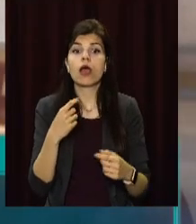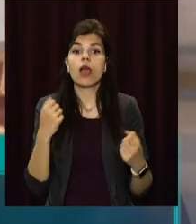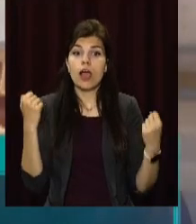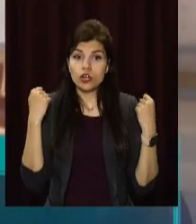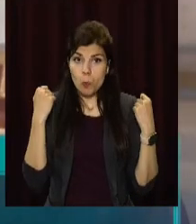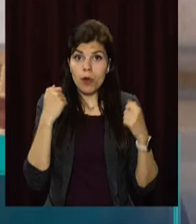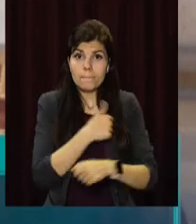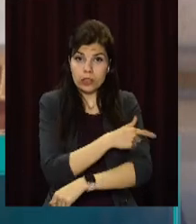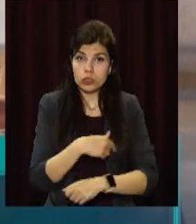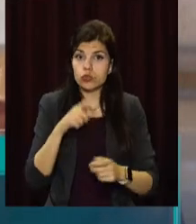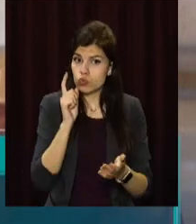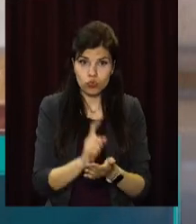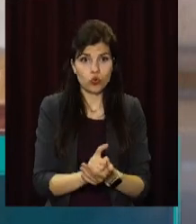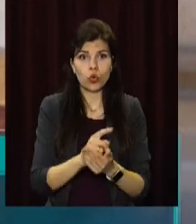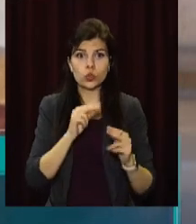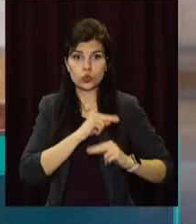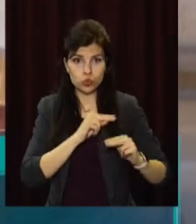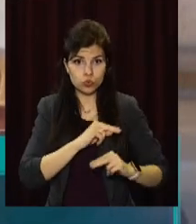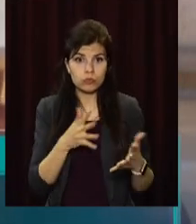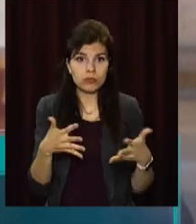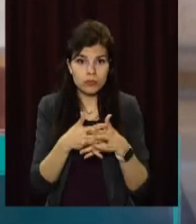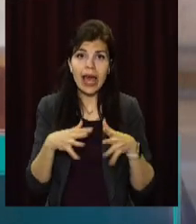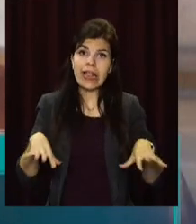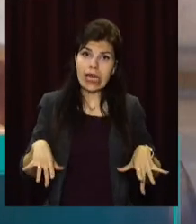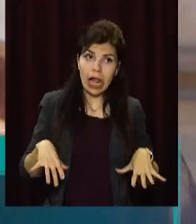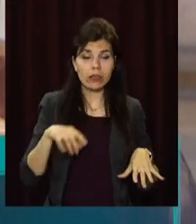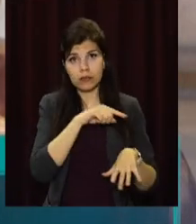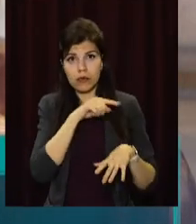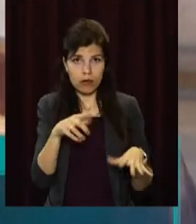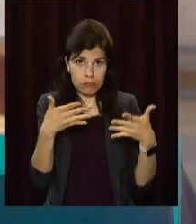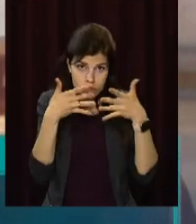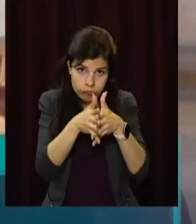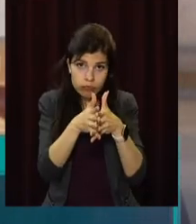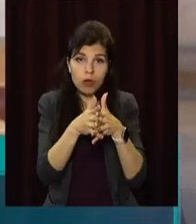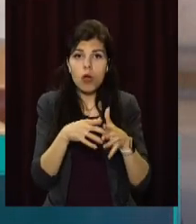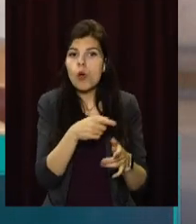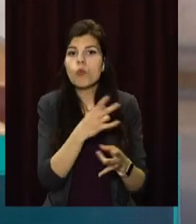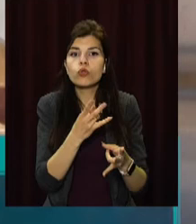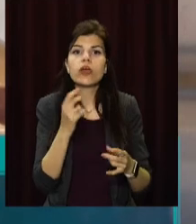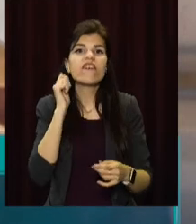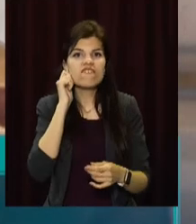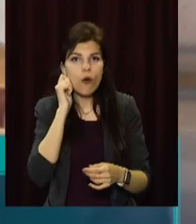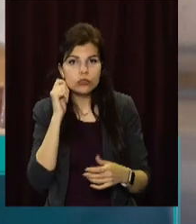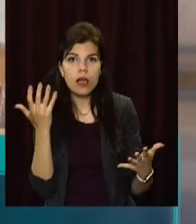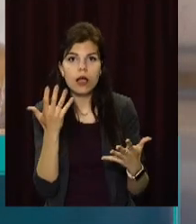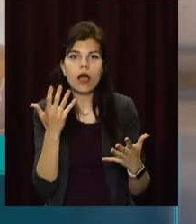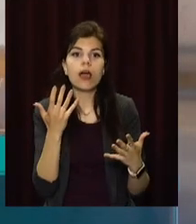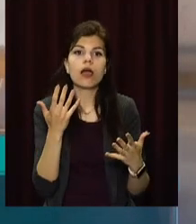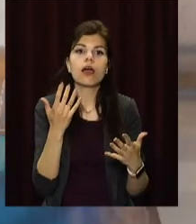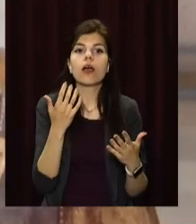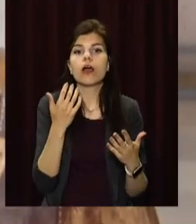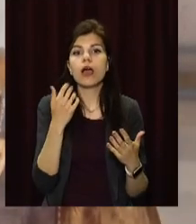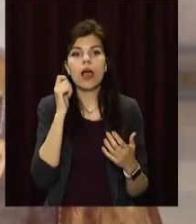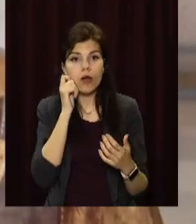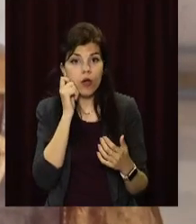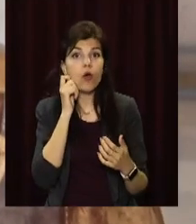завжди має працювати, співпрацювати з тренером, тому що потрібно определяти и возраст ребенка, когда определен